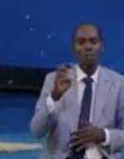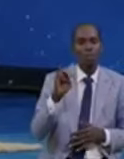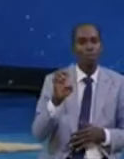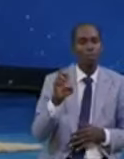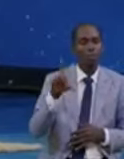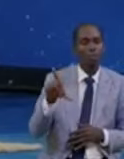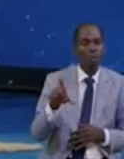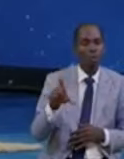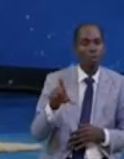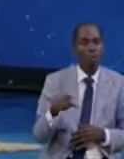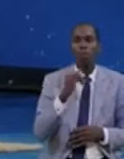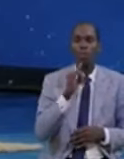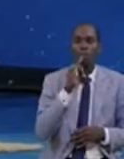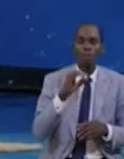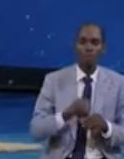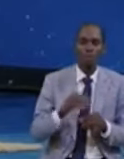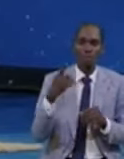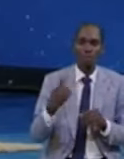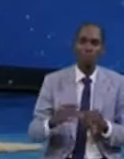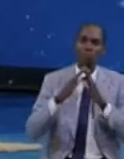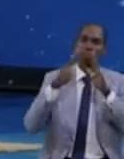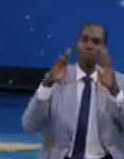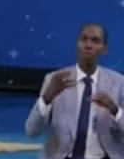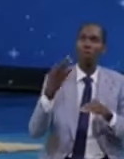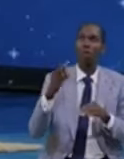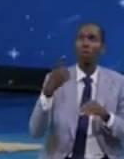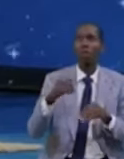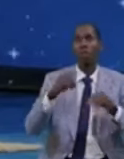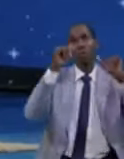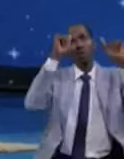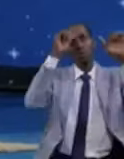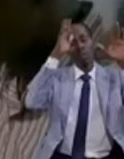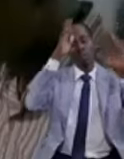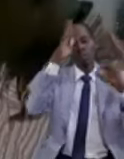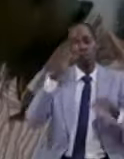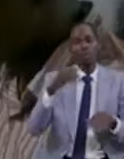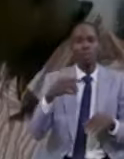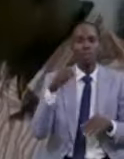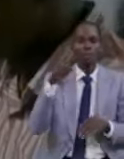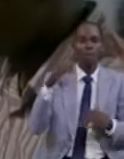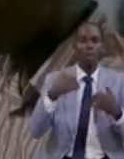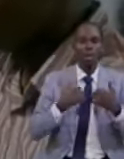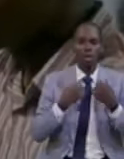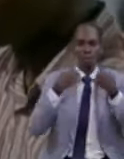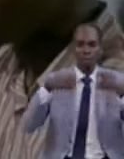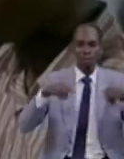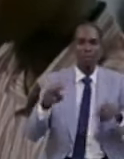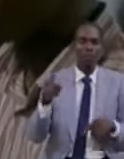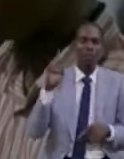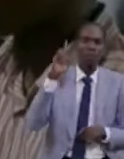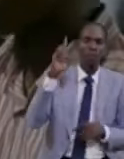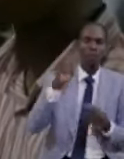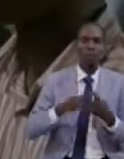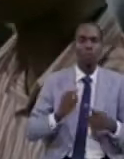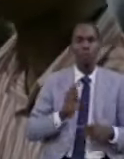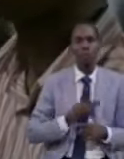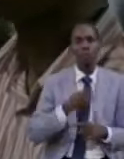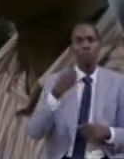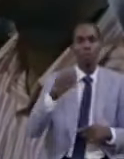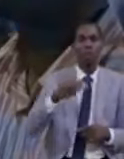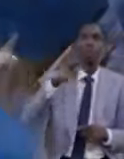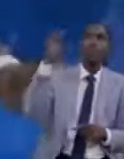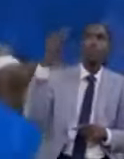du père est celui qui l'a fait connaître la grâce de Dieu vient dans nos